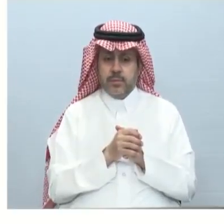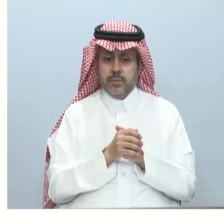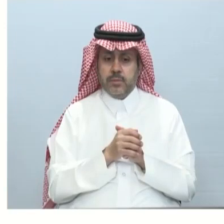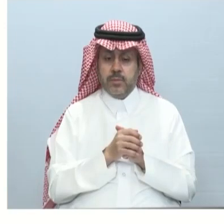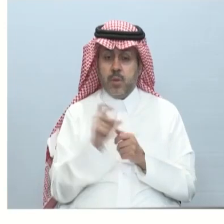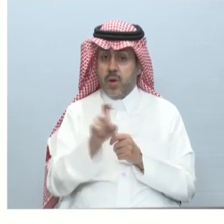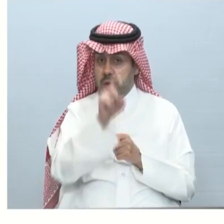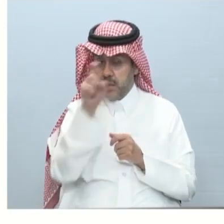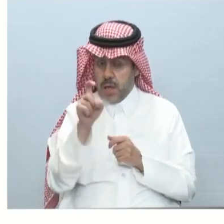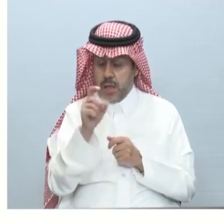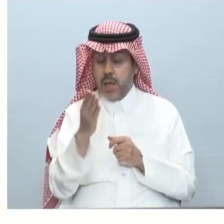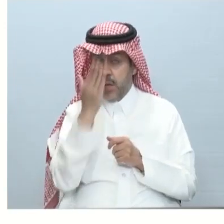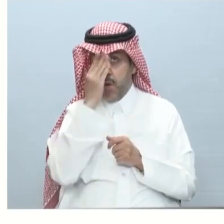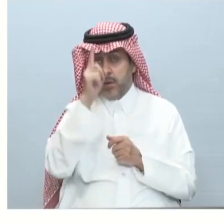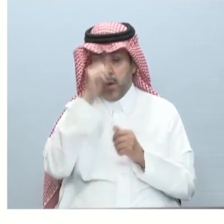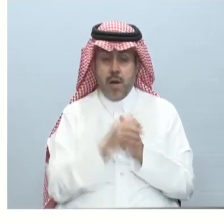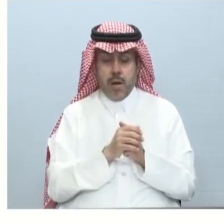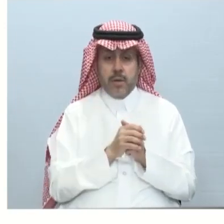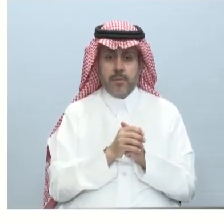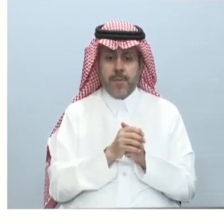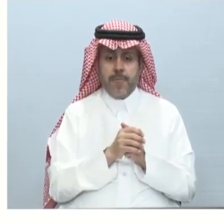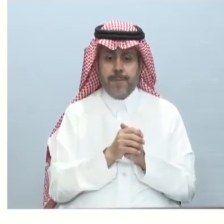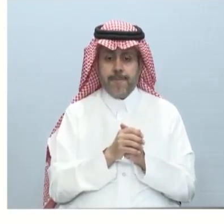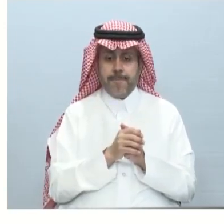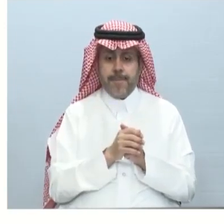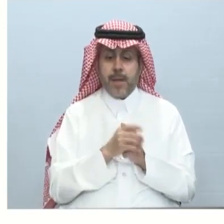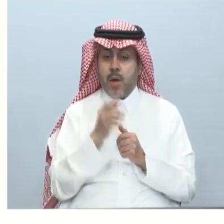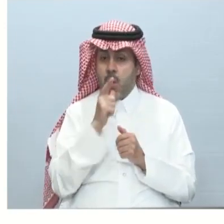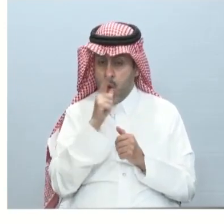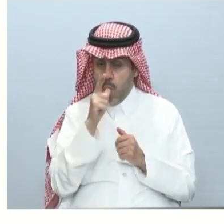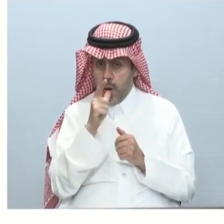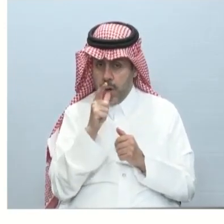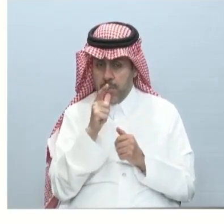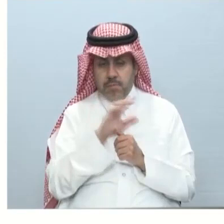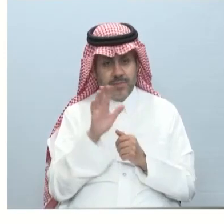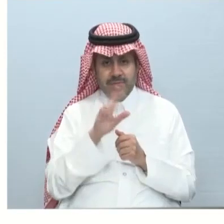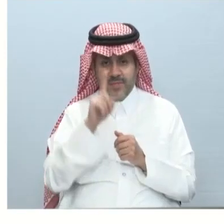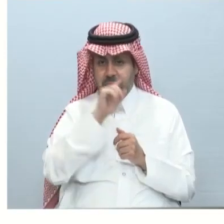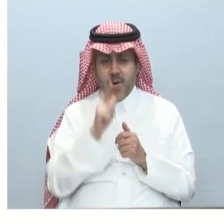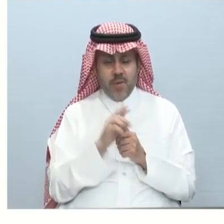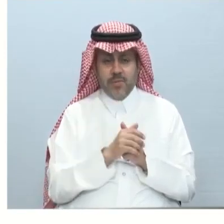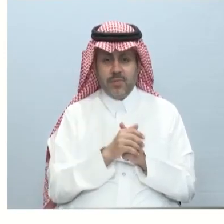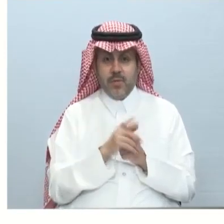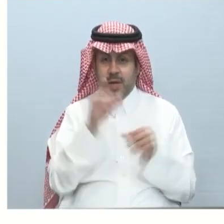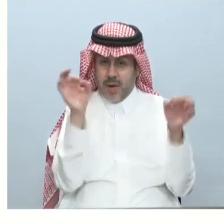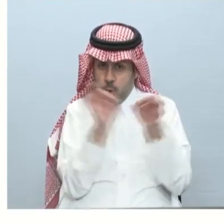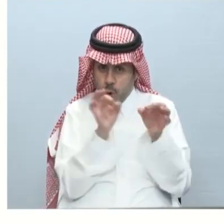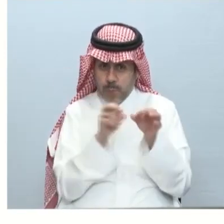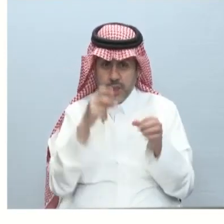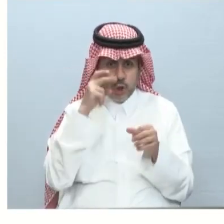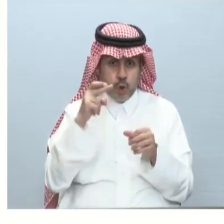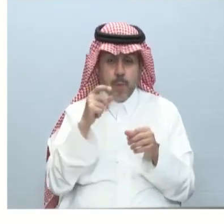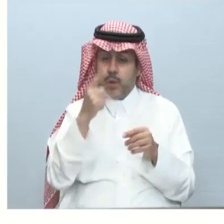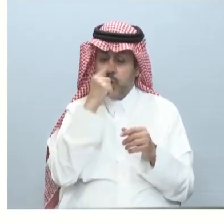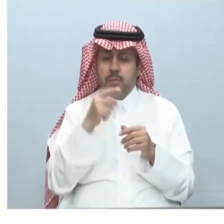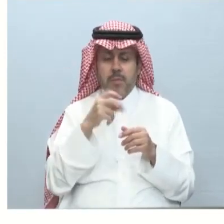واذا سالك عبادي عني ما قال قل يا محمد فاني قريب فمن كمال قربه لاجابه الدعاء